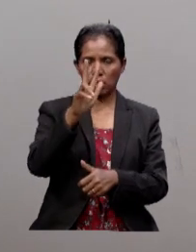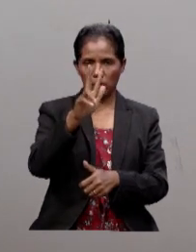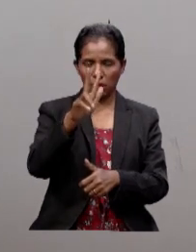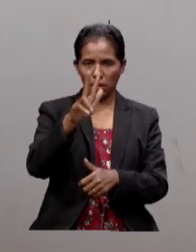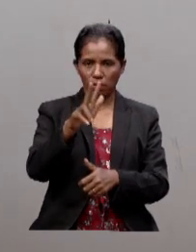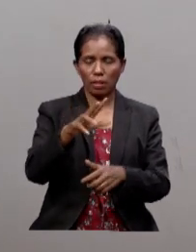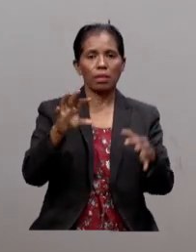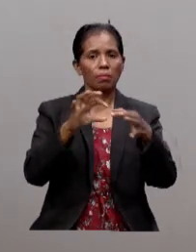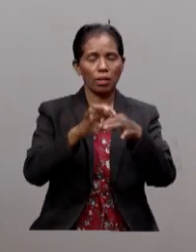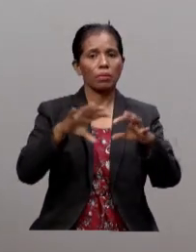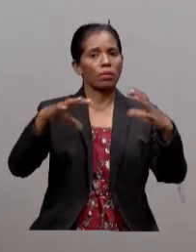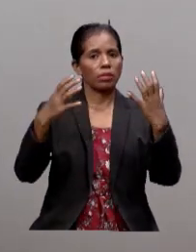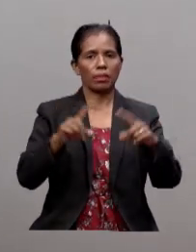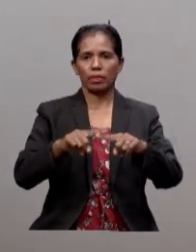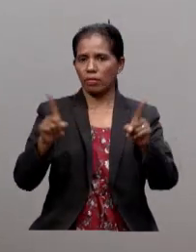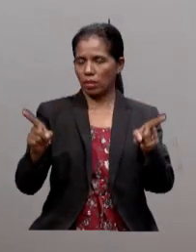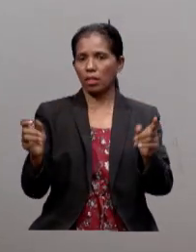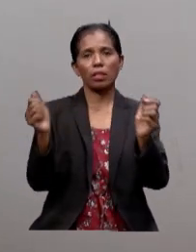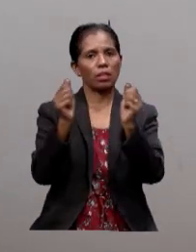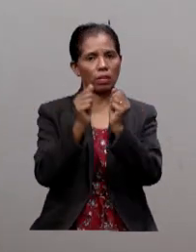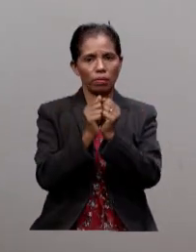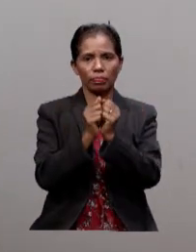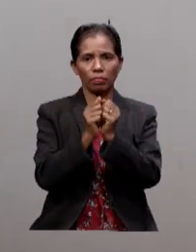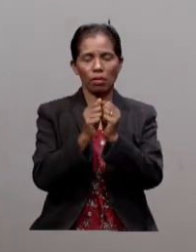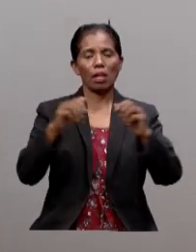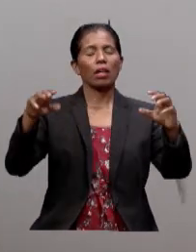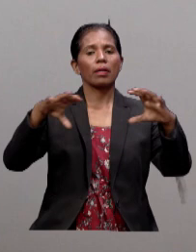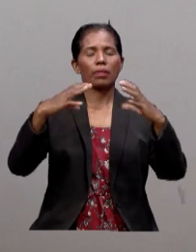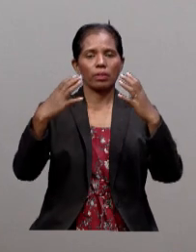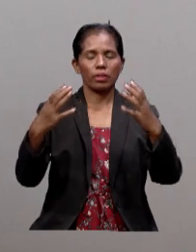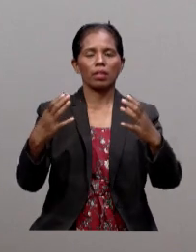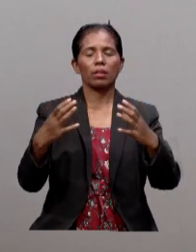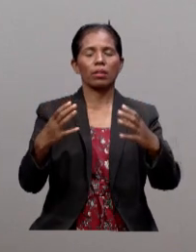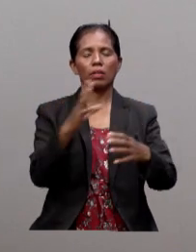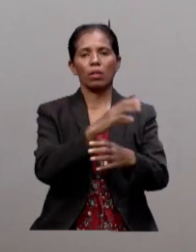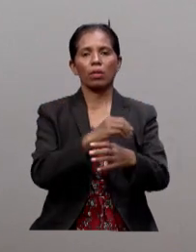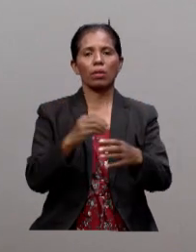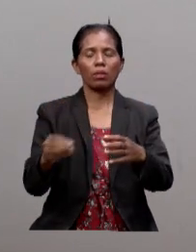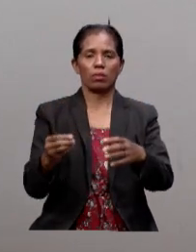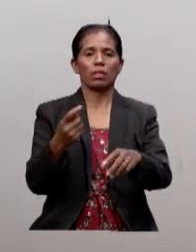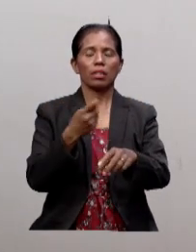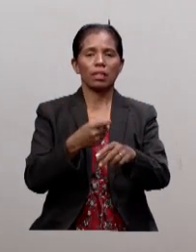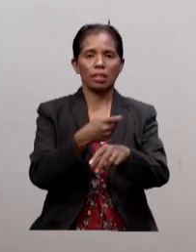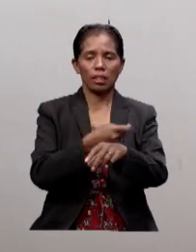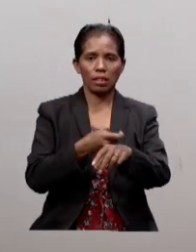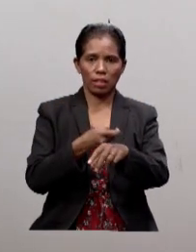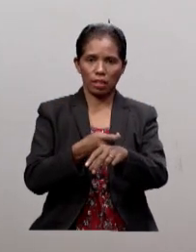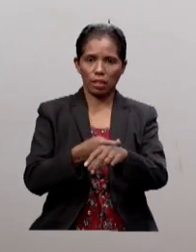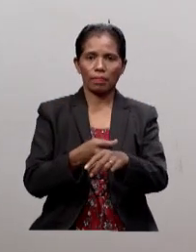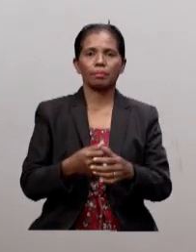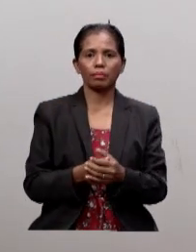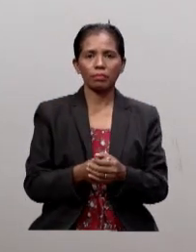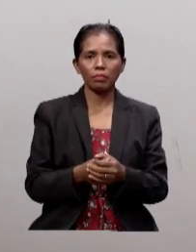membros konsil ne diferente ho Konsil Superior anterior. Tamanema ka representante